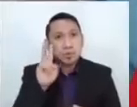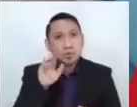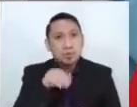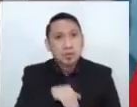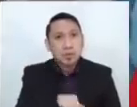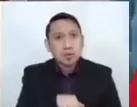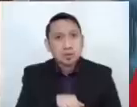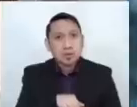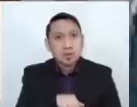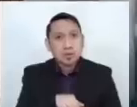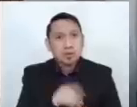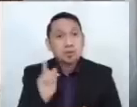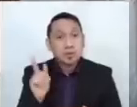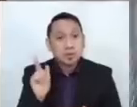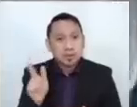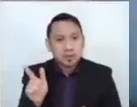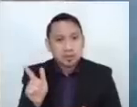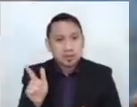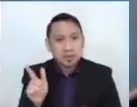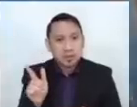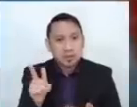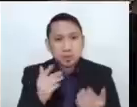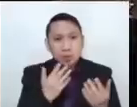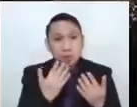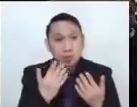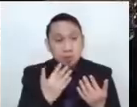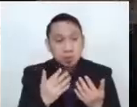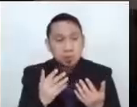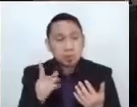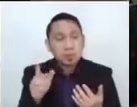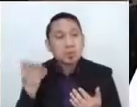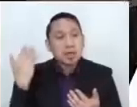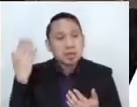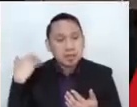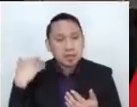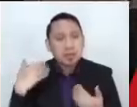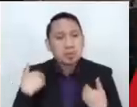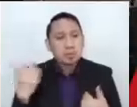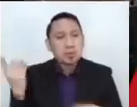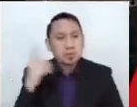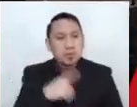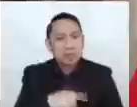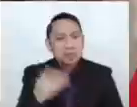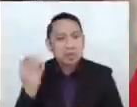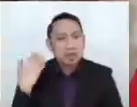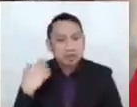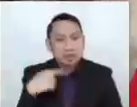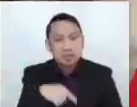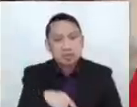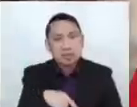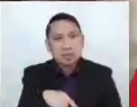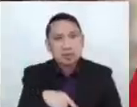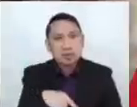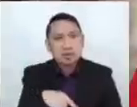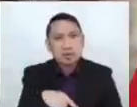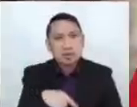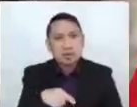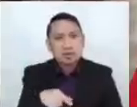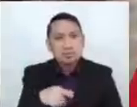2020. Oo, oh, yun. Ang tagal na. Kasi nung last na birthday niya, napunta sana namin,